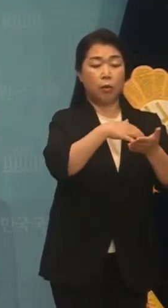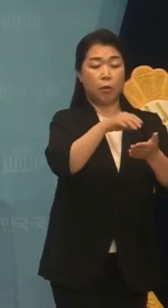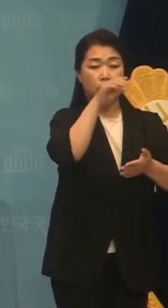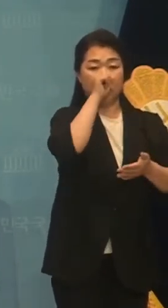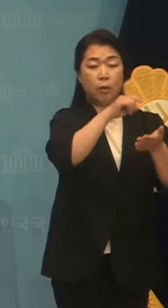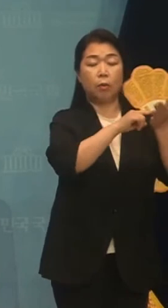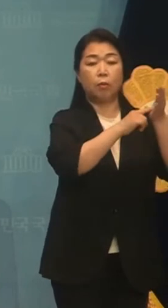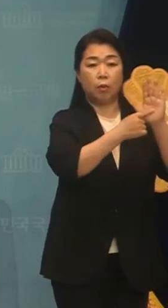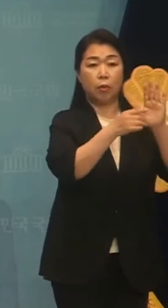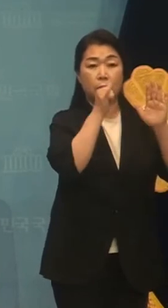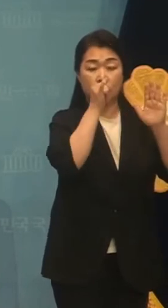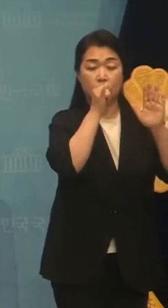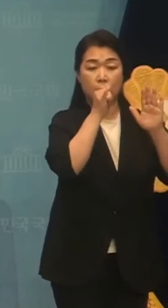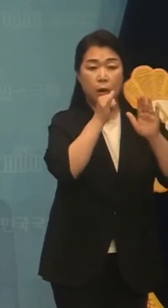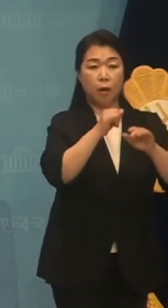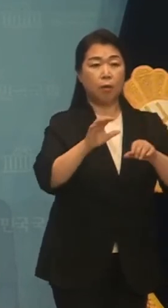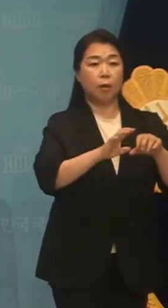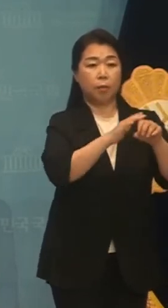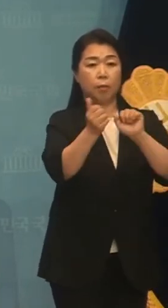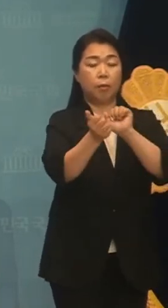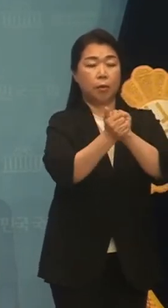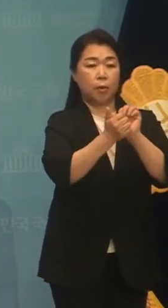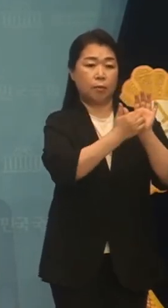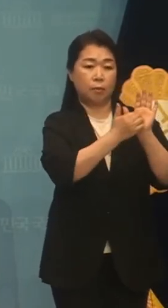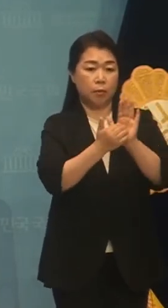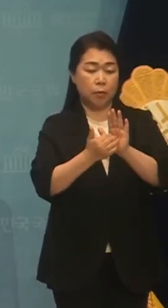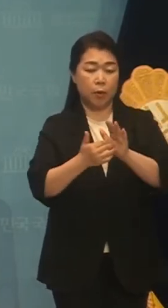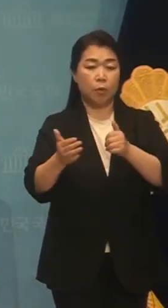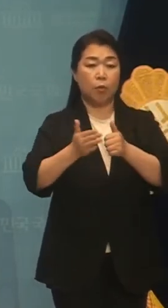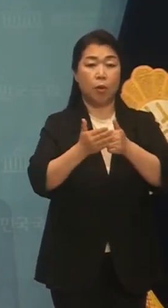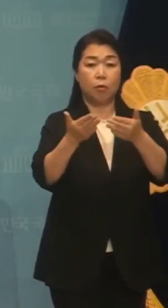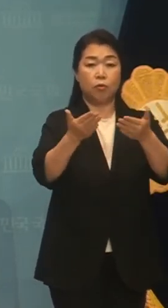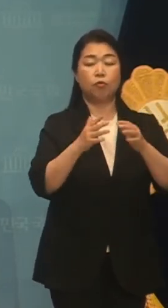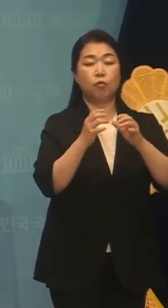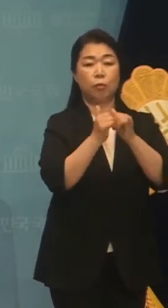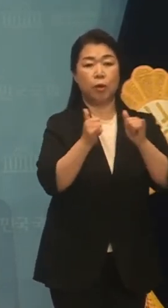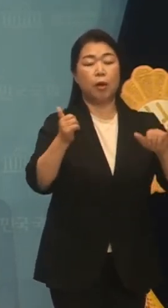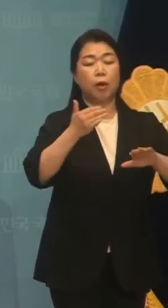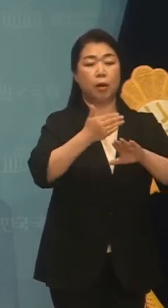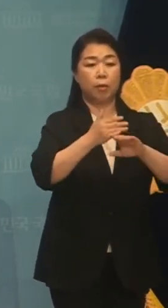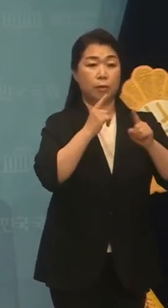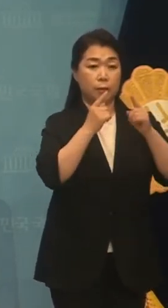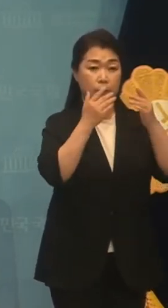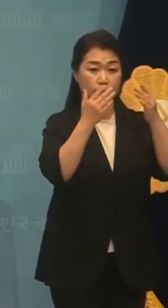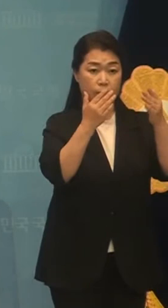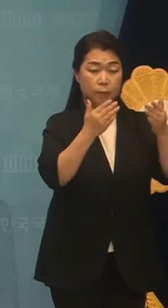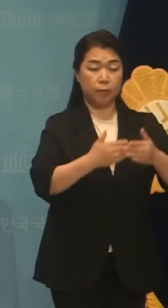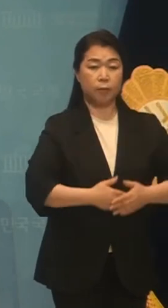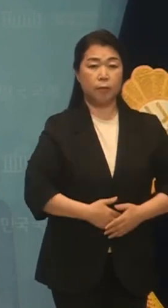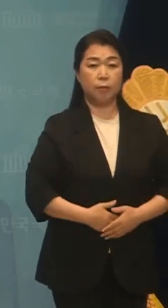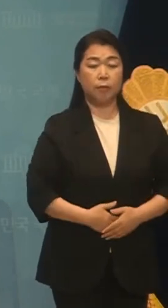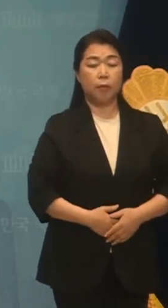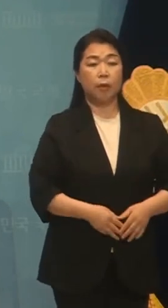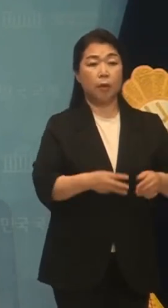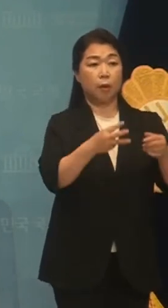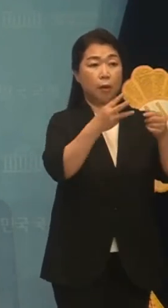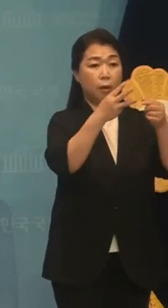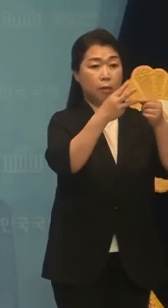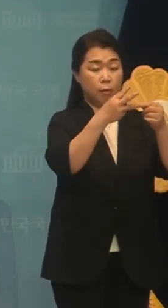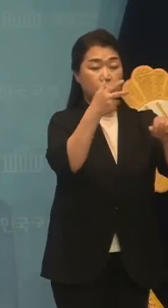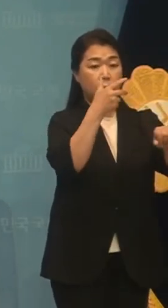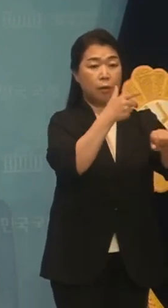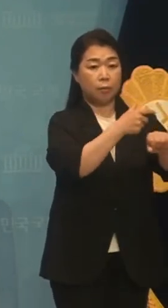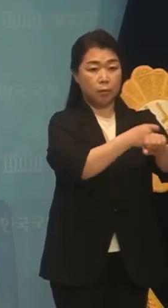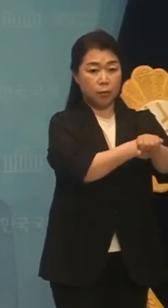있습니다. 방역에 협조해주신 국민들에게 다시 한번 감사드립니다. 세 번째로